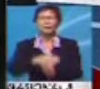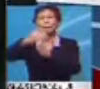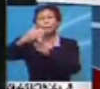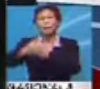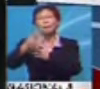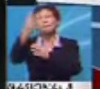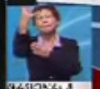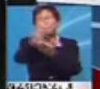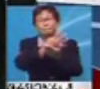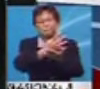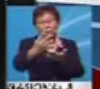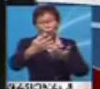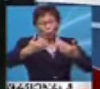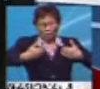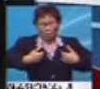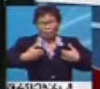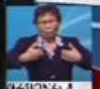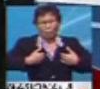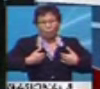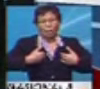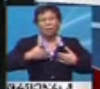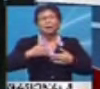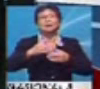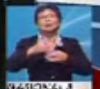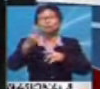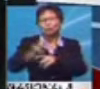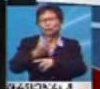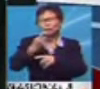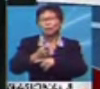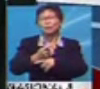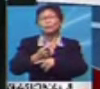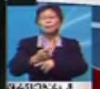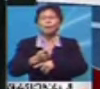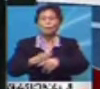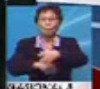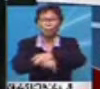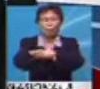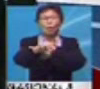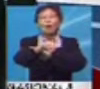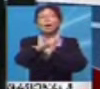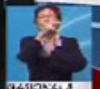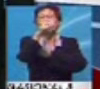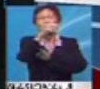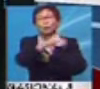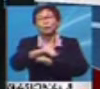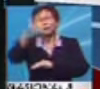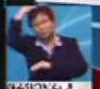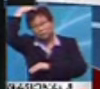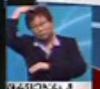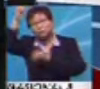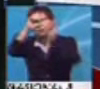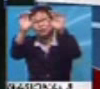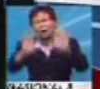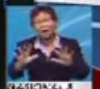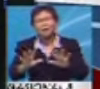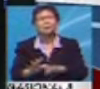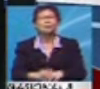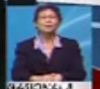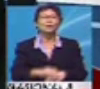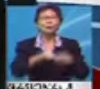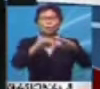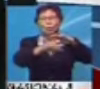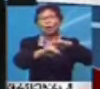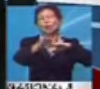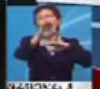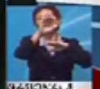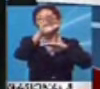Selepas 4 minggu mengadakan klinik bola sepak untuk kanak-kanak sekolah sekitar Klang dan Shah Alam, satu kejohanan bola sepak bawah umur 10 dan